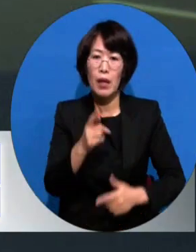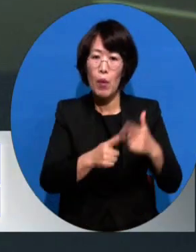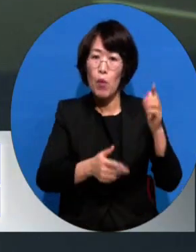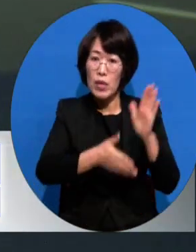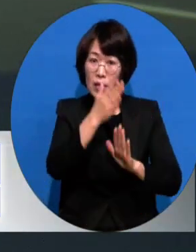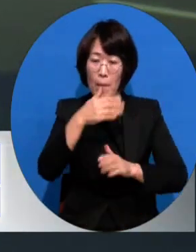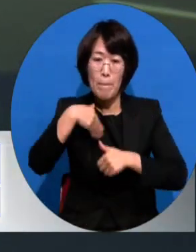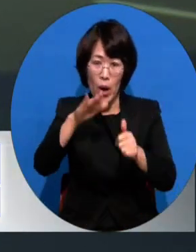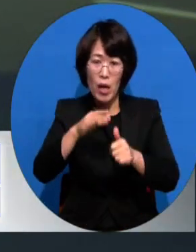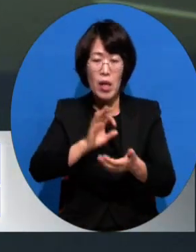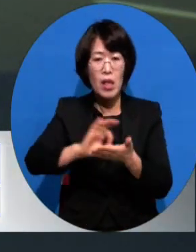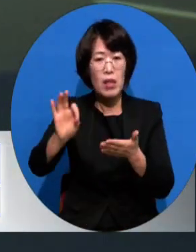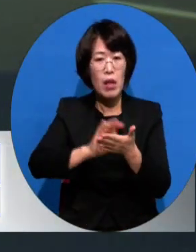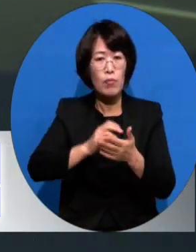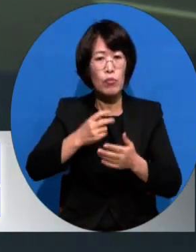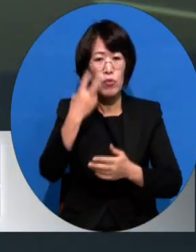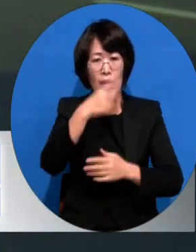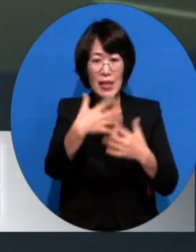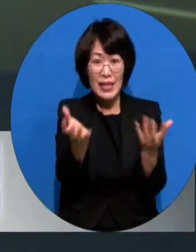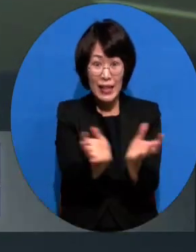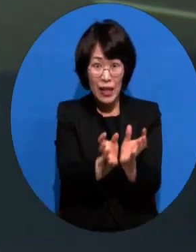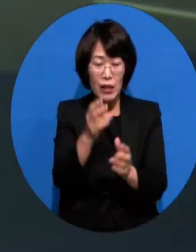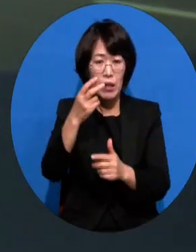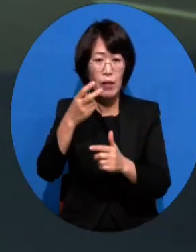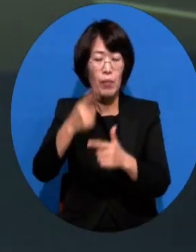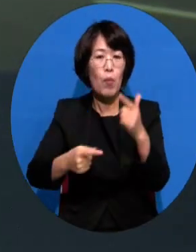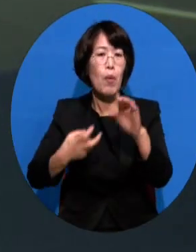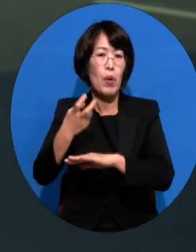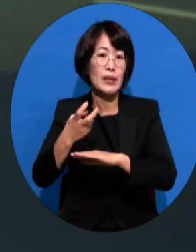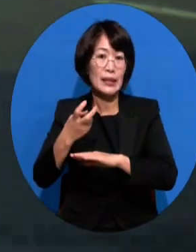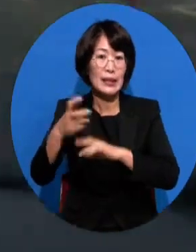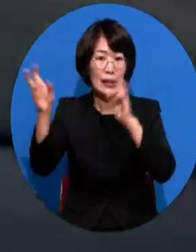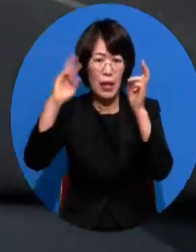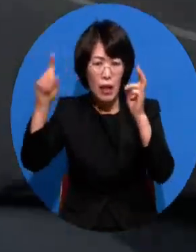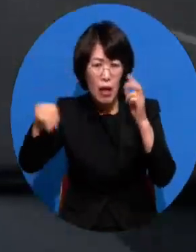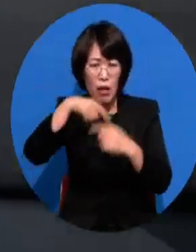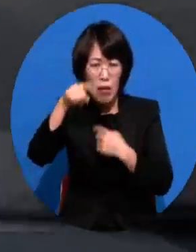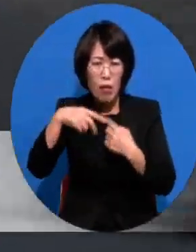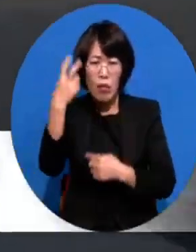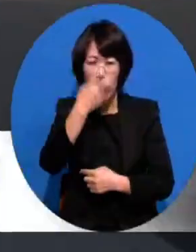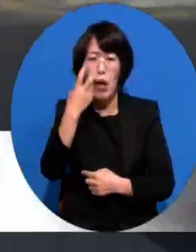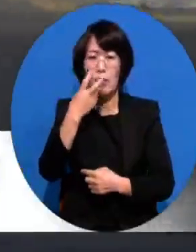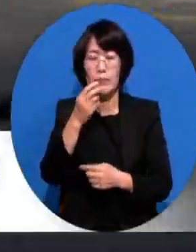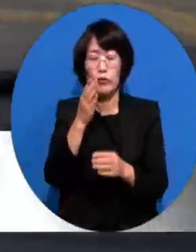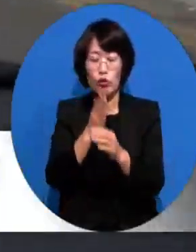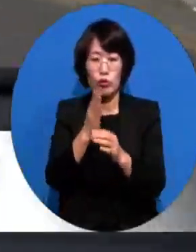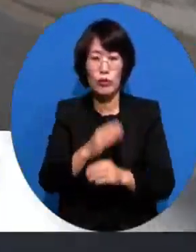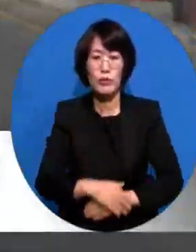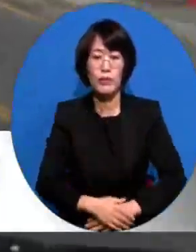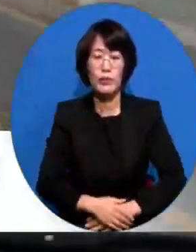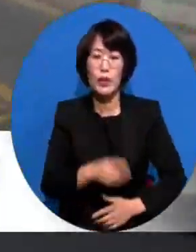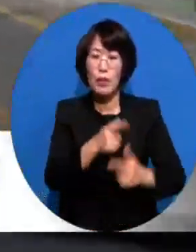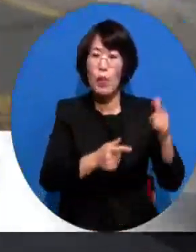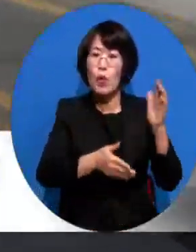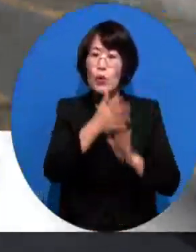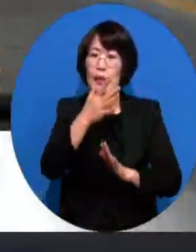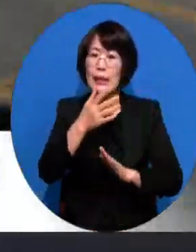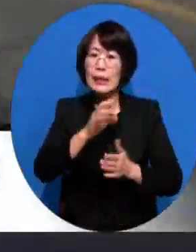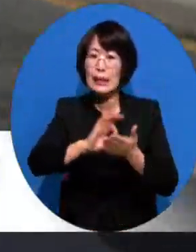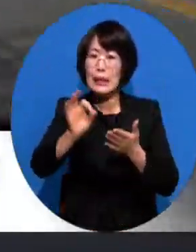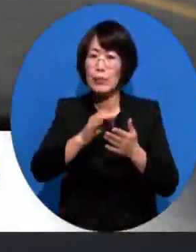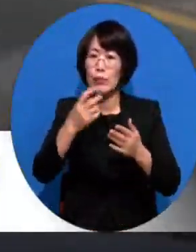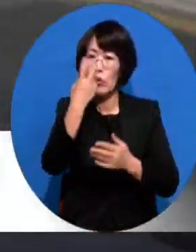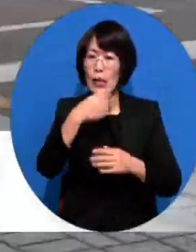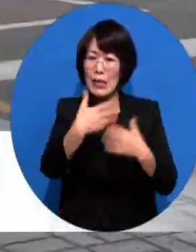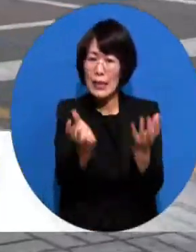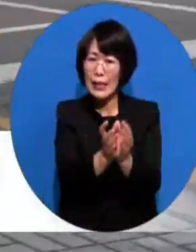목포시가 파견한 재무관리단이 목포 시내버스 퇴원 유진 경영 상황을 점검하고 있습니다. 목포시 재무관리단